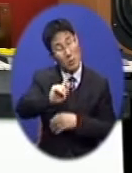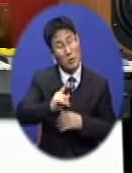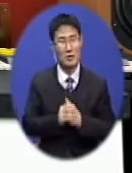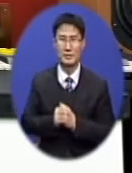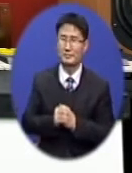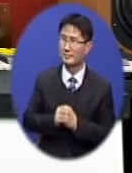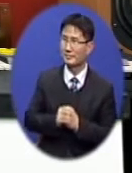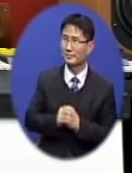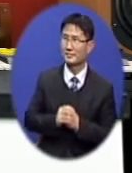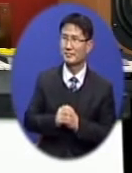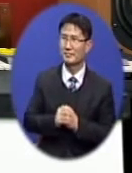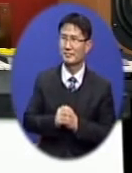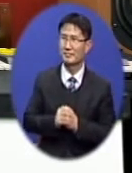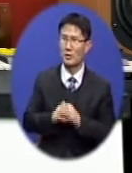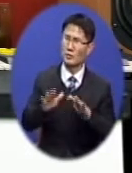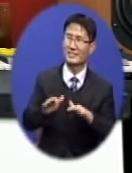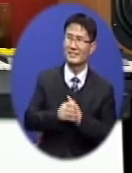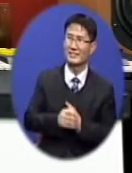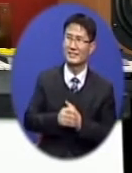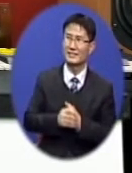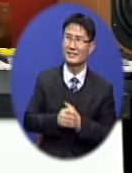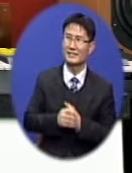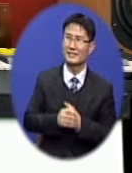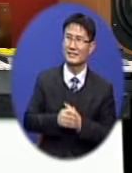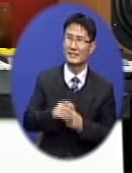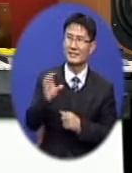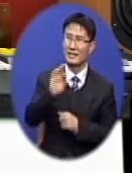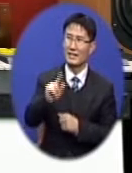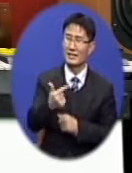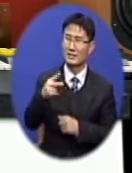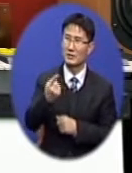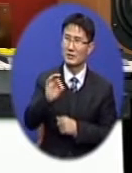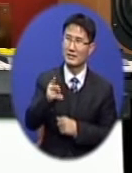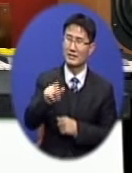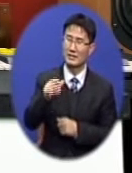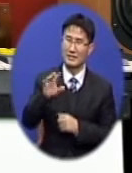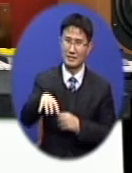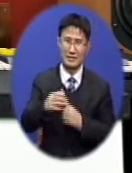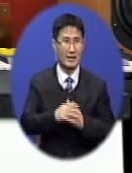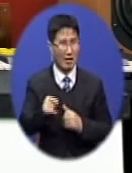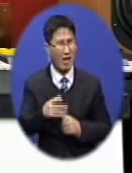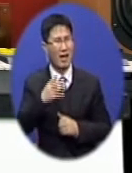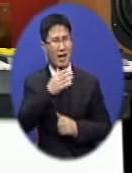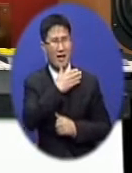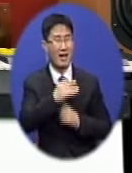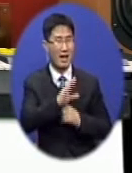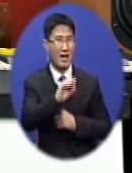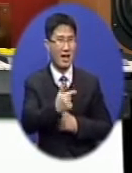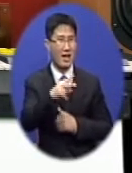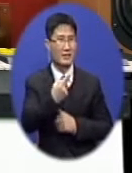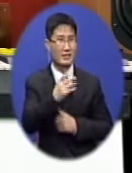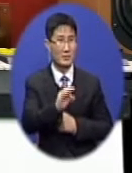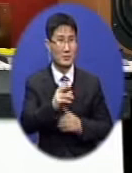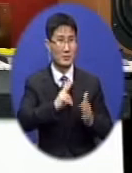노래 불러주시겠어요? 그러니까 오늘은 저 안동역에서 한번 불러볼까 싶어요. 안동역에서. 예. 네.